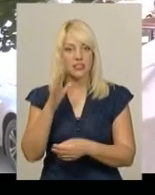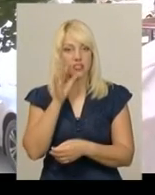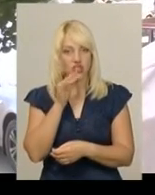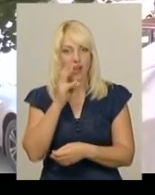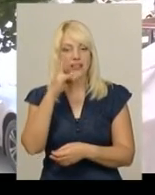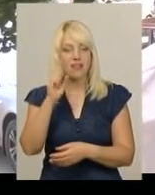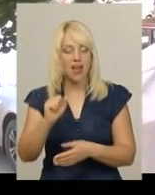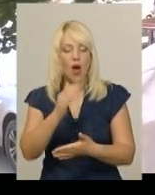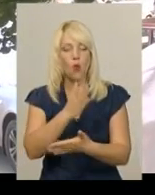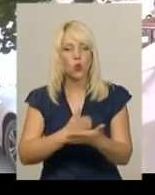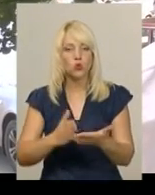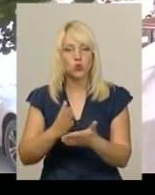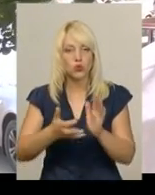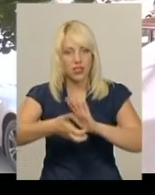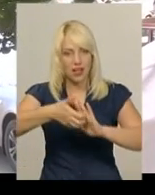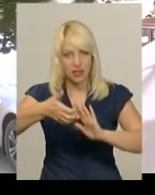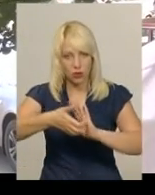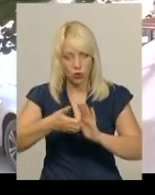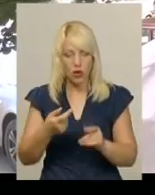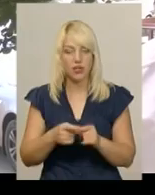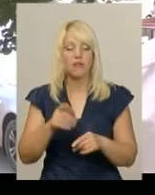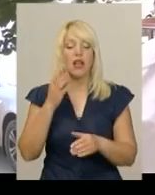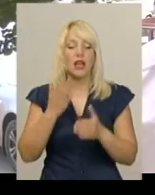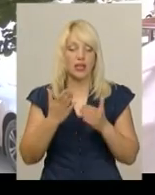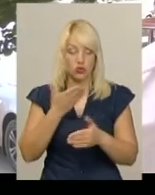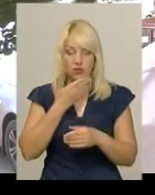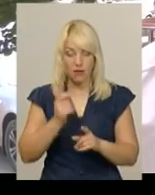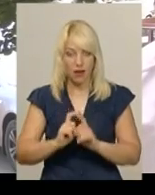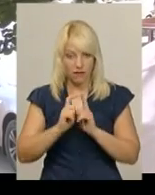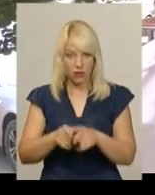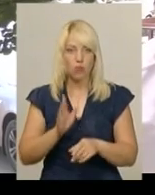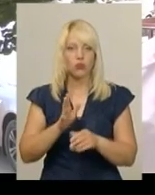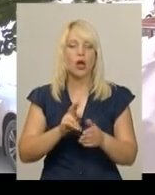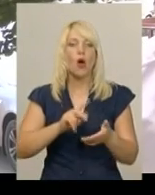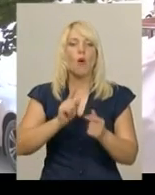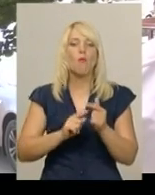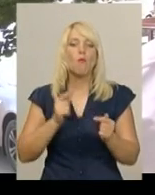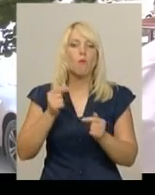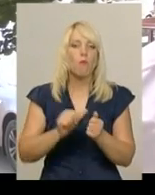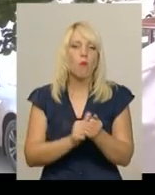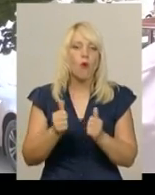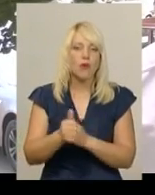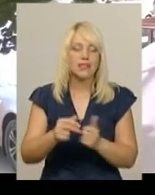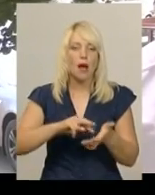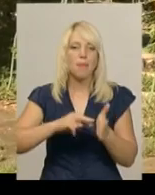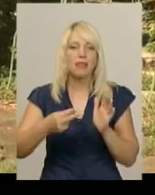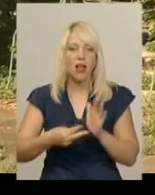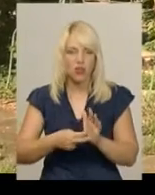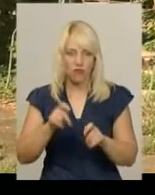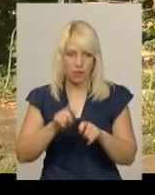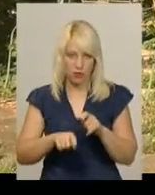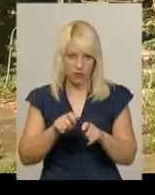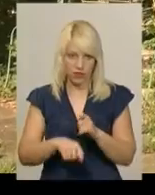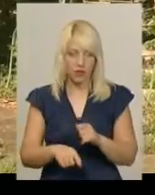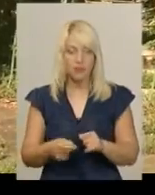суб'єкта господарювання, призначається позапланова перевірка виконання раніше виданого припису. Наскільки я знаю, що терміни всі не повиходили. У